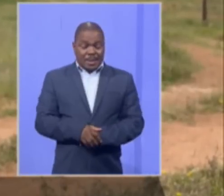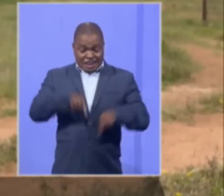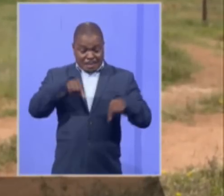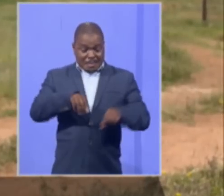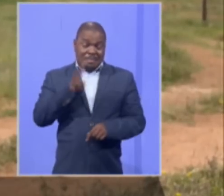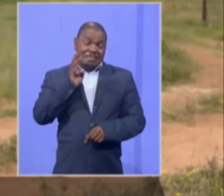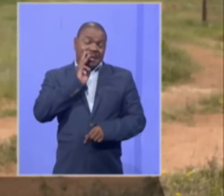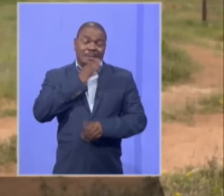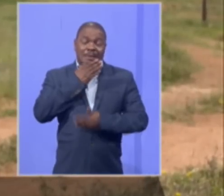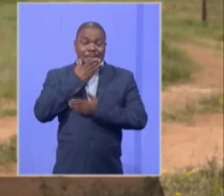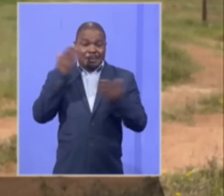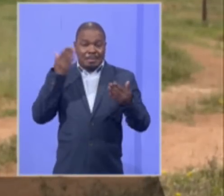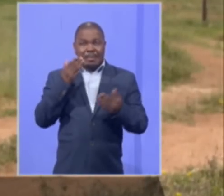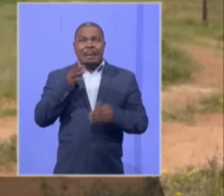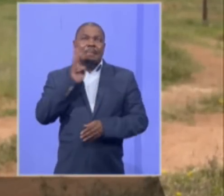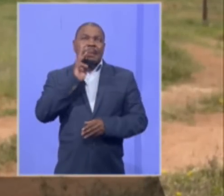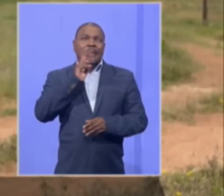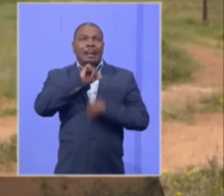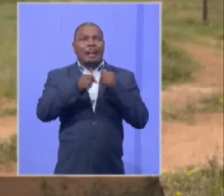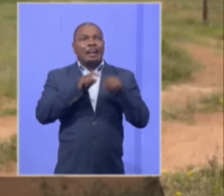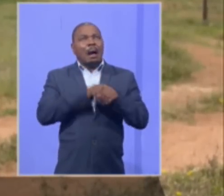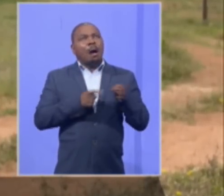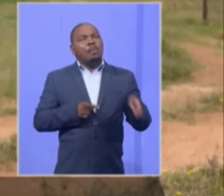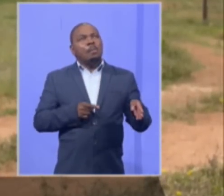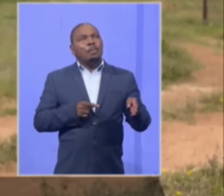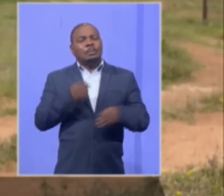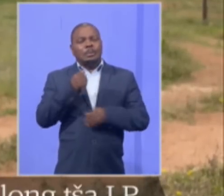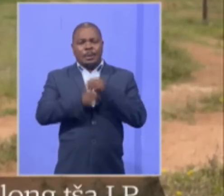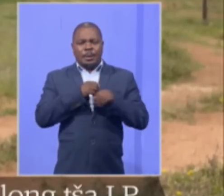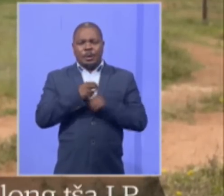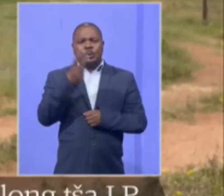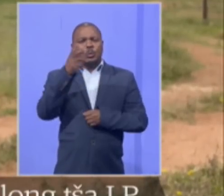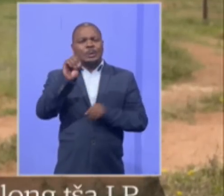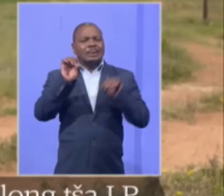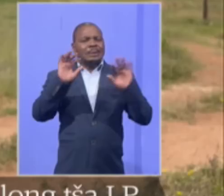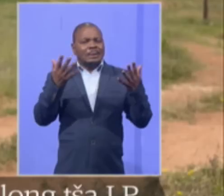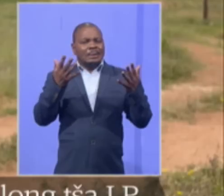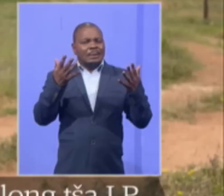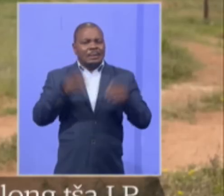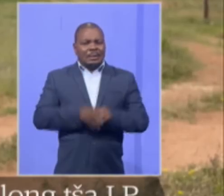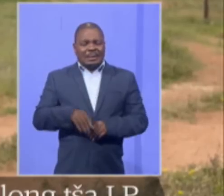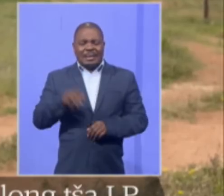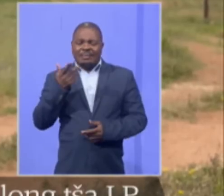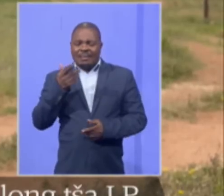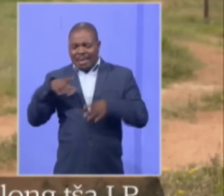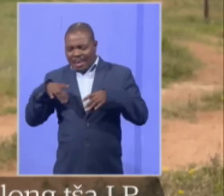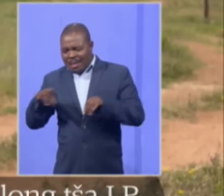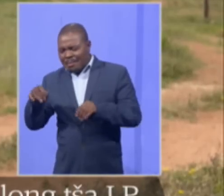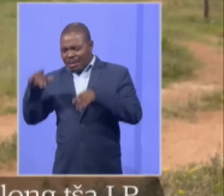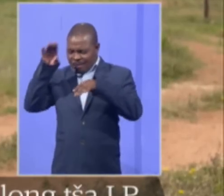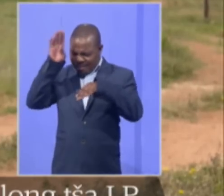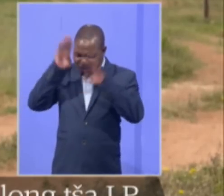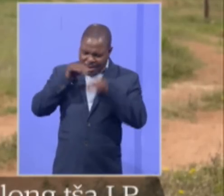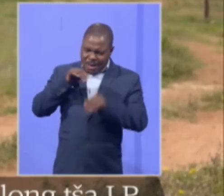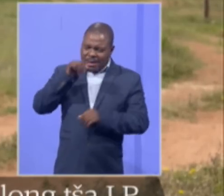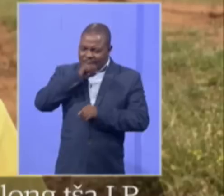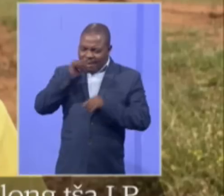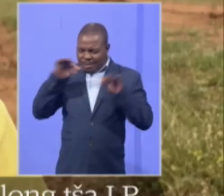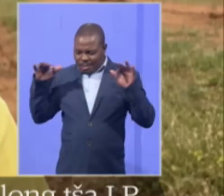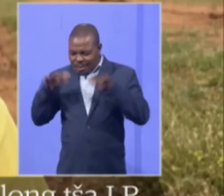ka 2010 a re ne le sero nonwa metsi le ditonki le dikolobe ka mokana ka re nonwa ka poleke